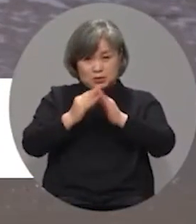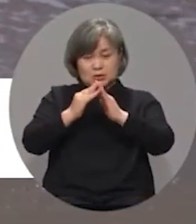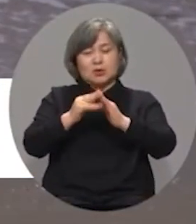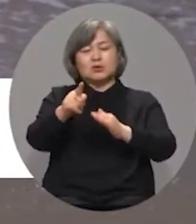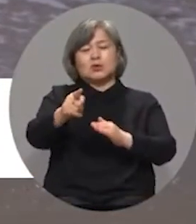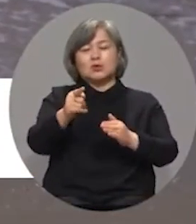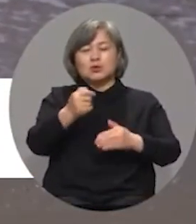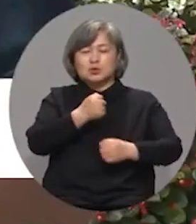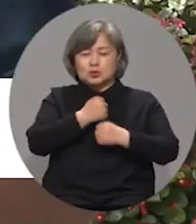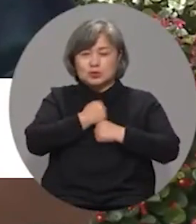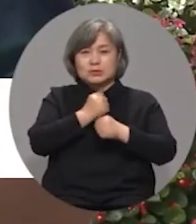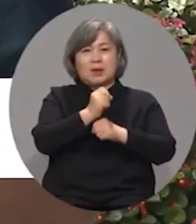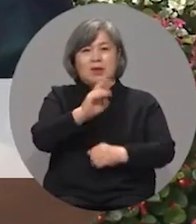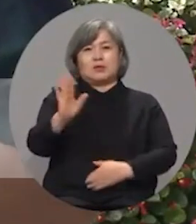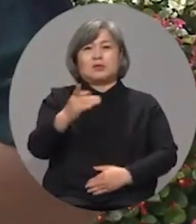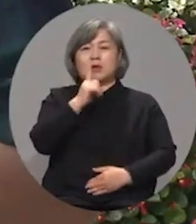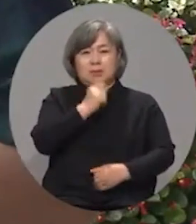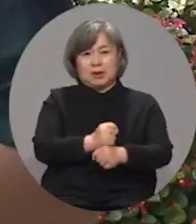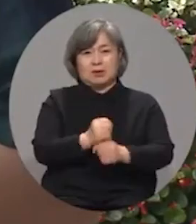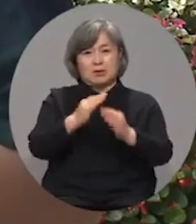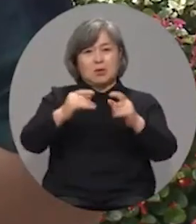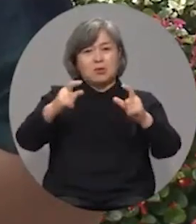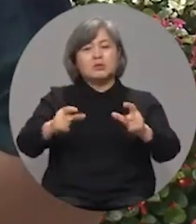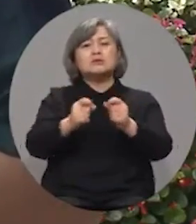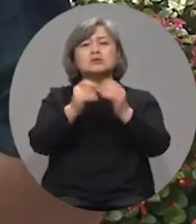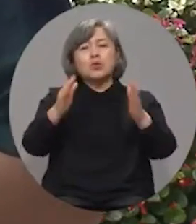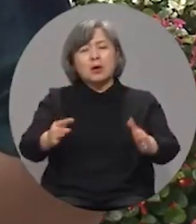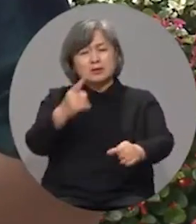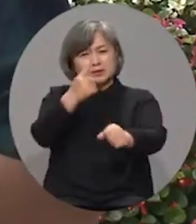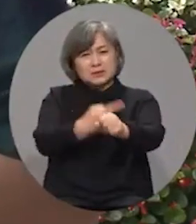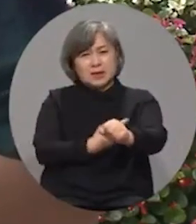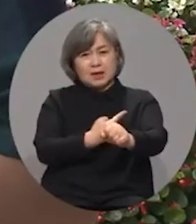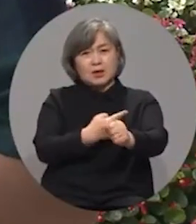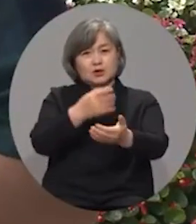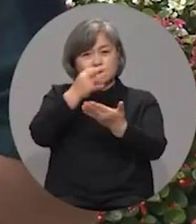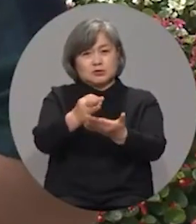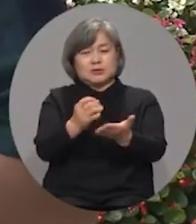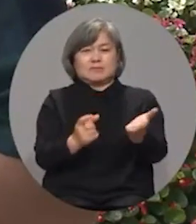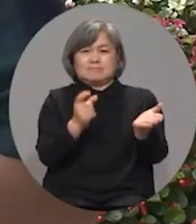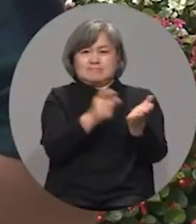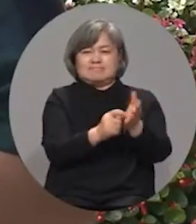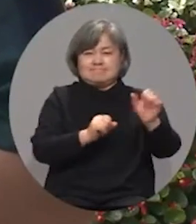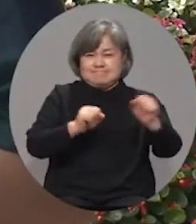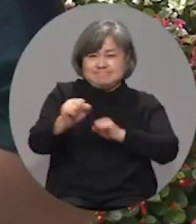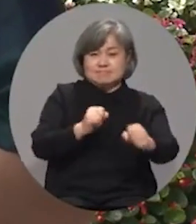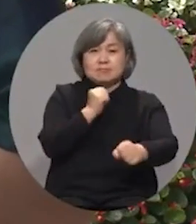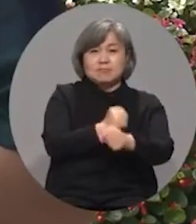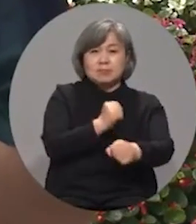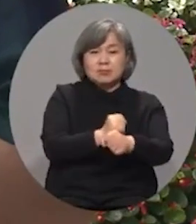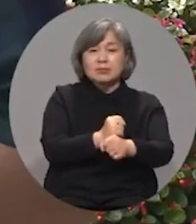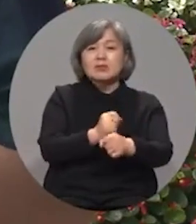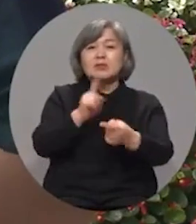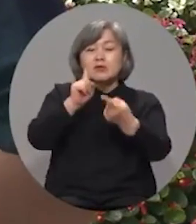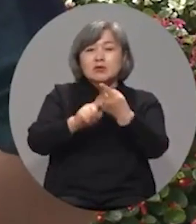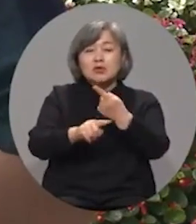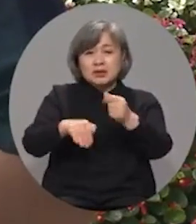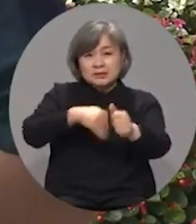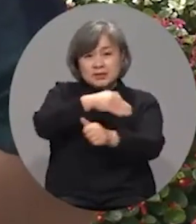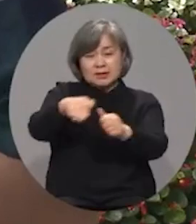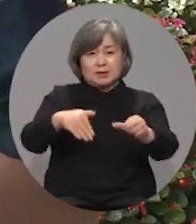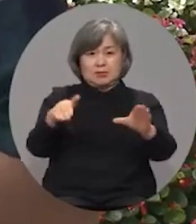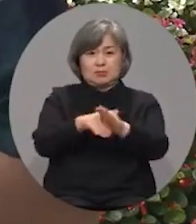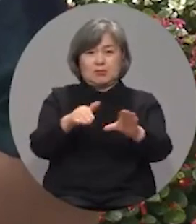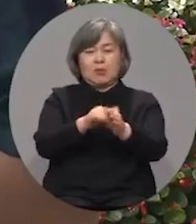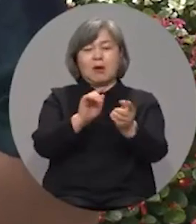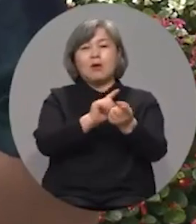목청을 높였습니다 전라북도는 그동안 자연유산 등재 를 적극 추진해 왔고 차기 도정 지표로 생태 문명으로